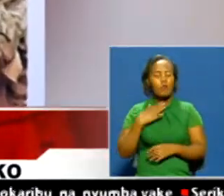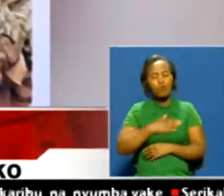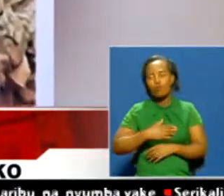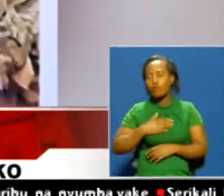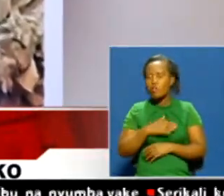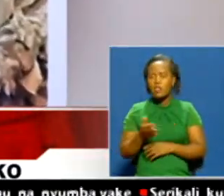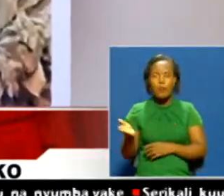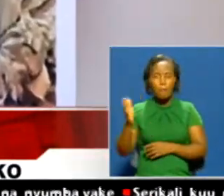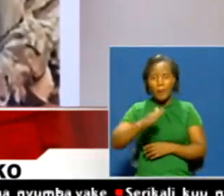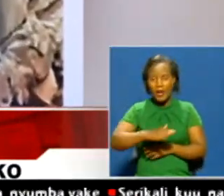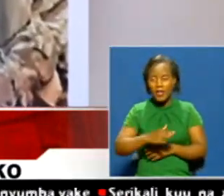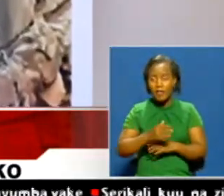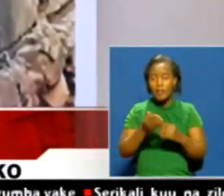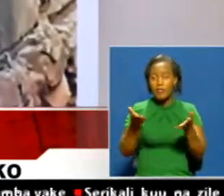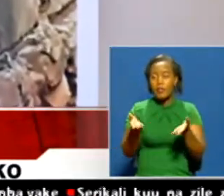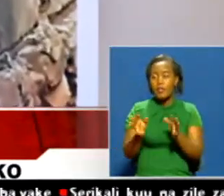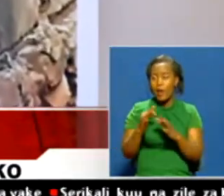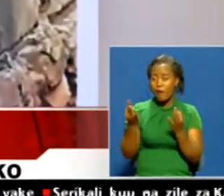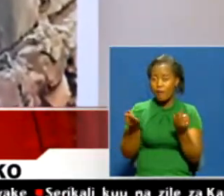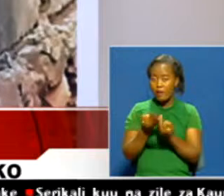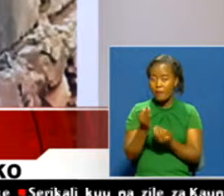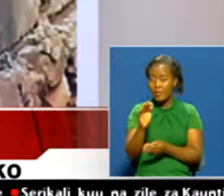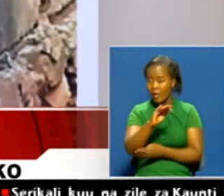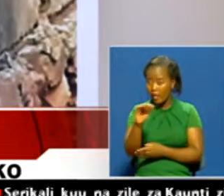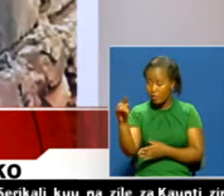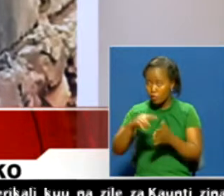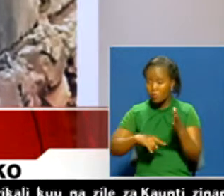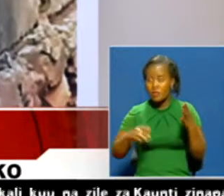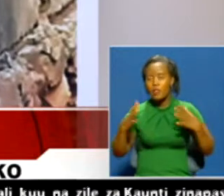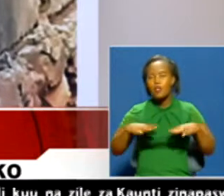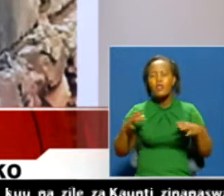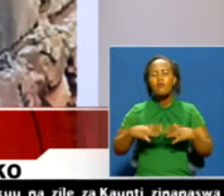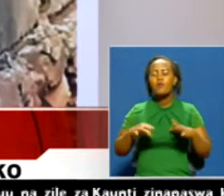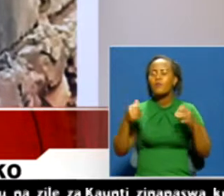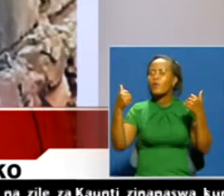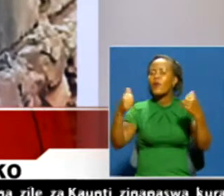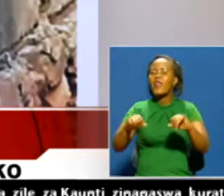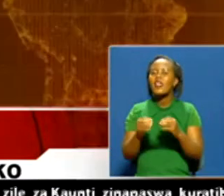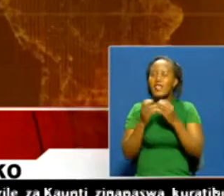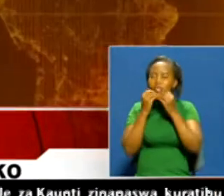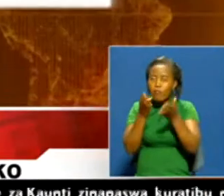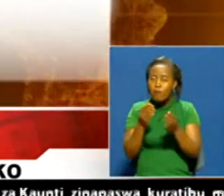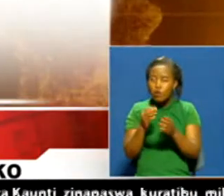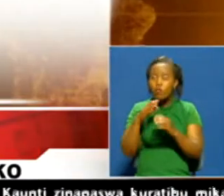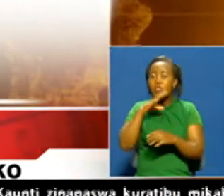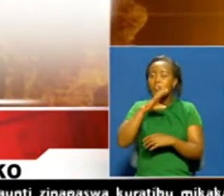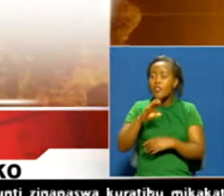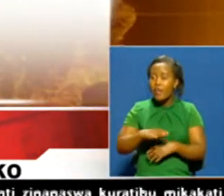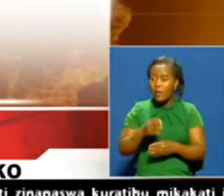Familia hiyo sasa inatoa wito kwa umma na mtu yeyote aliye na habari kumhusu awasiliane na familia yake kupitia nambari